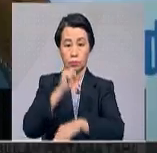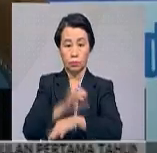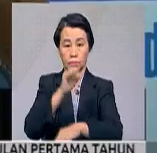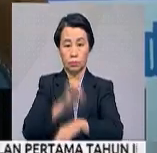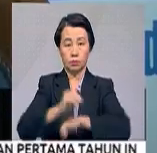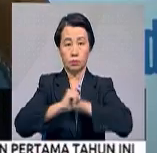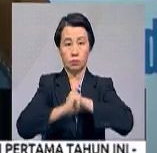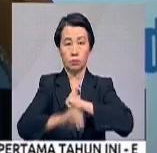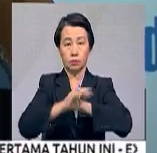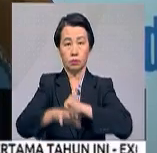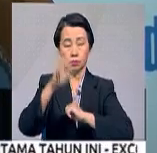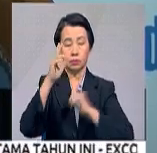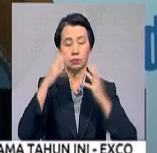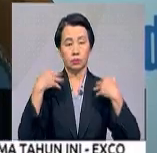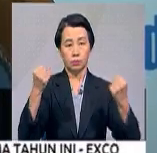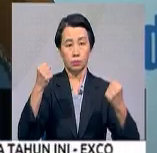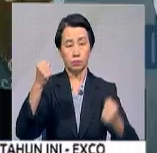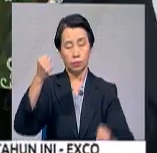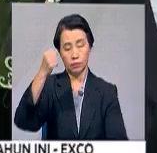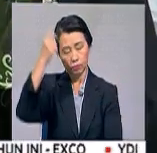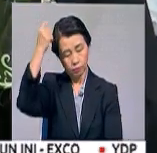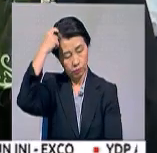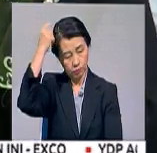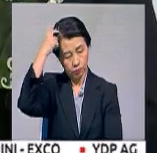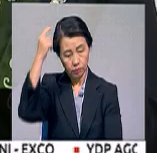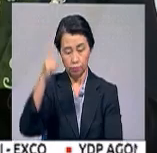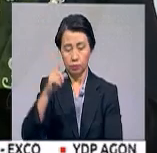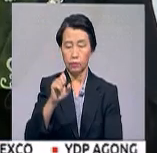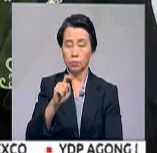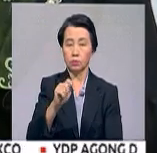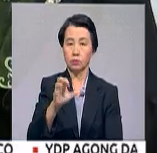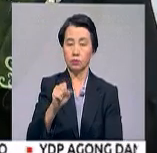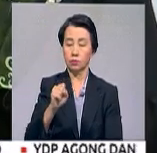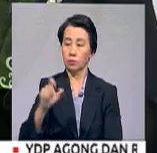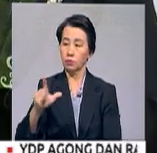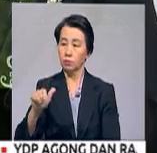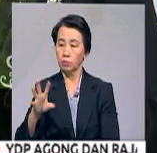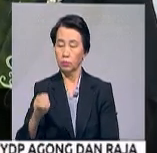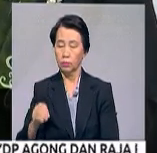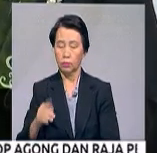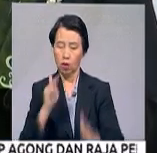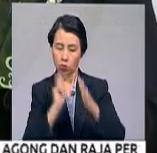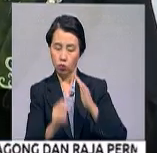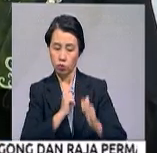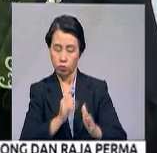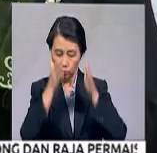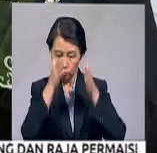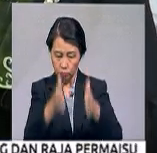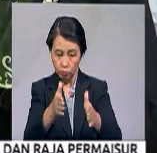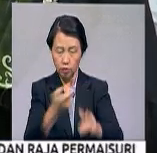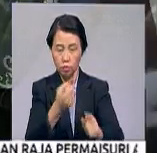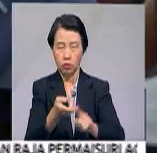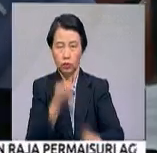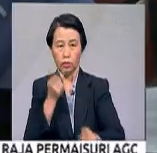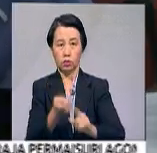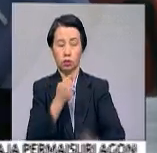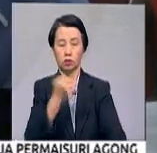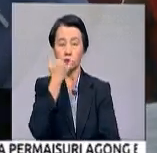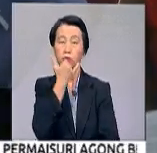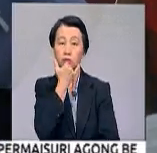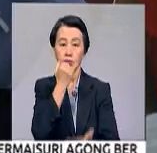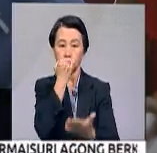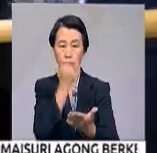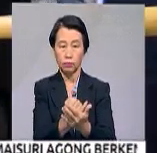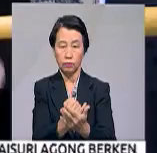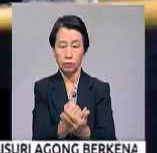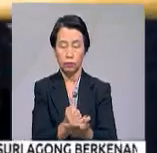Promosi Kesihatan Mental Tan Sri Lee Lam Tai yang mahu isu bunuh diri diberi perhatian dan dikeluarkan daripada kesalahan jenayah.